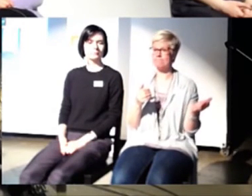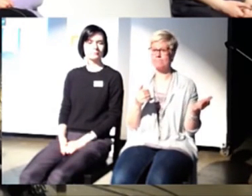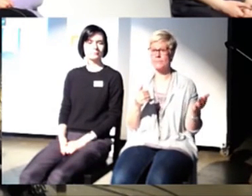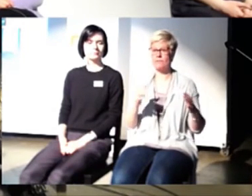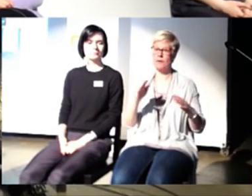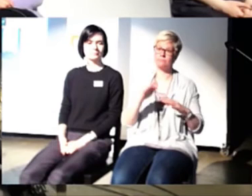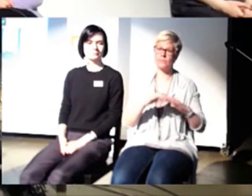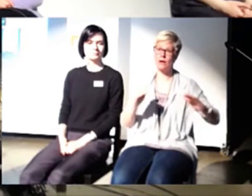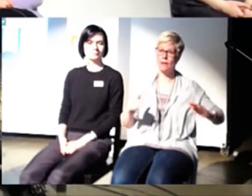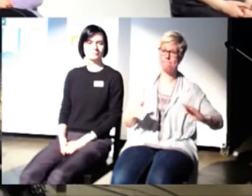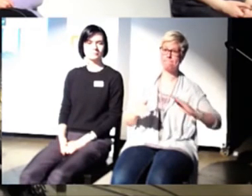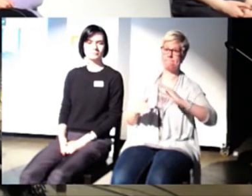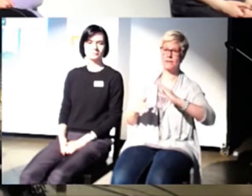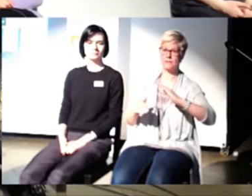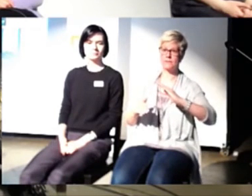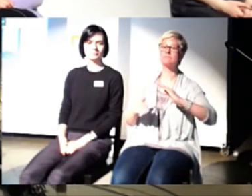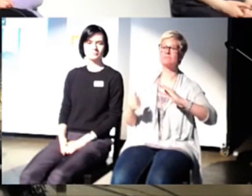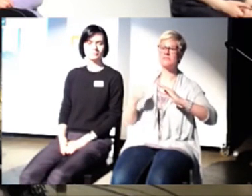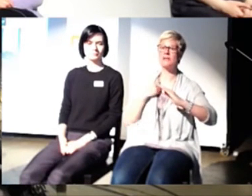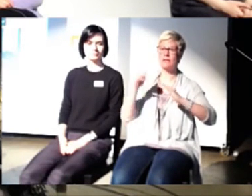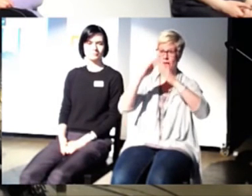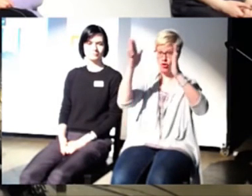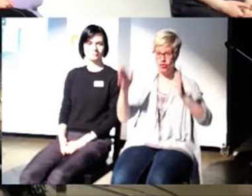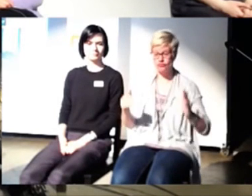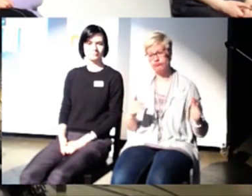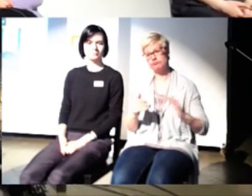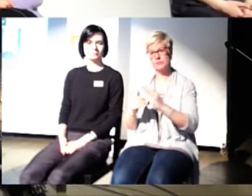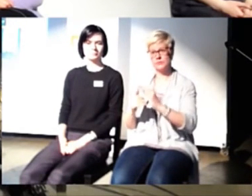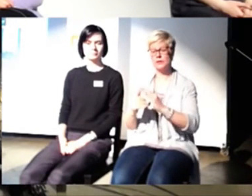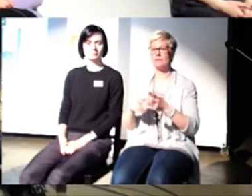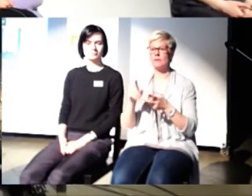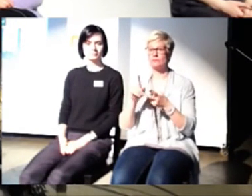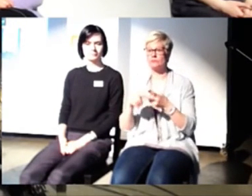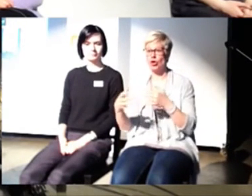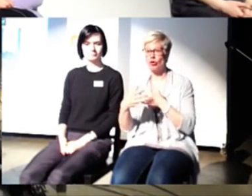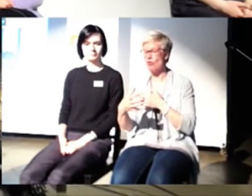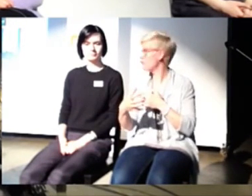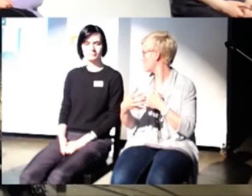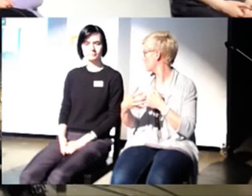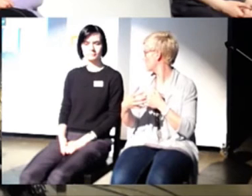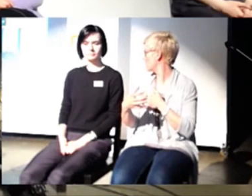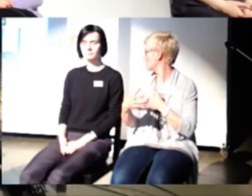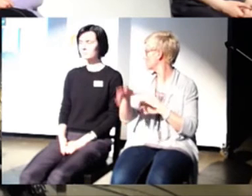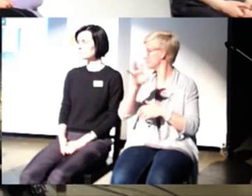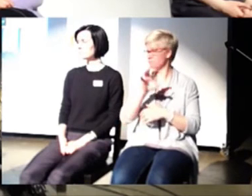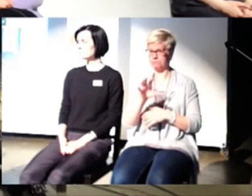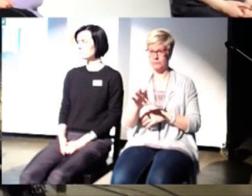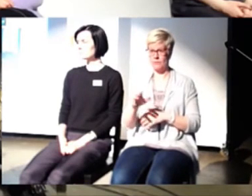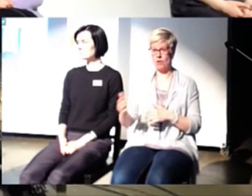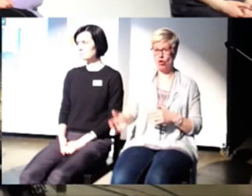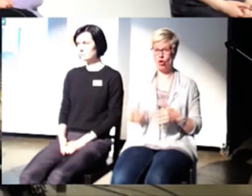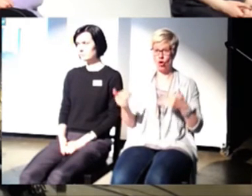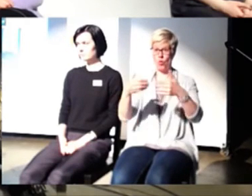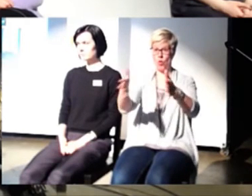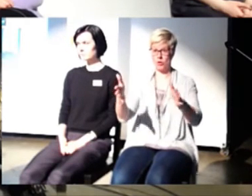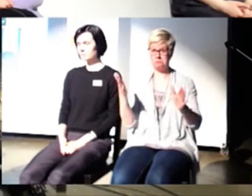ja sitten toisessa kuvassa on sen saavutettavan asunnon olohuone,